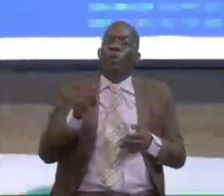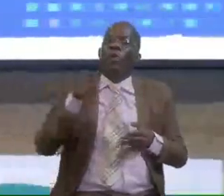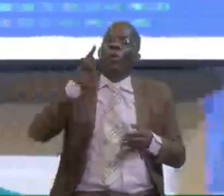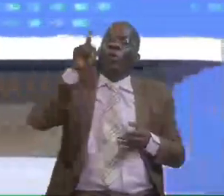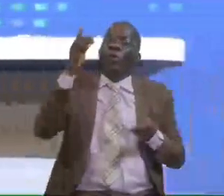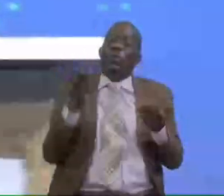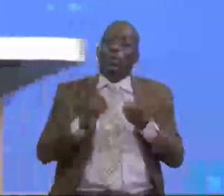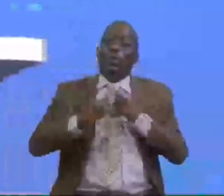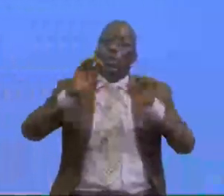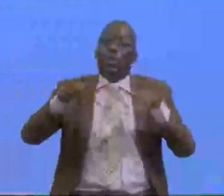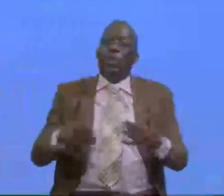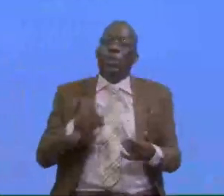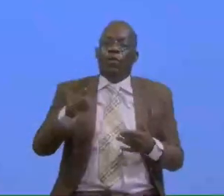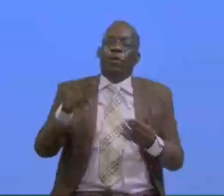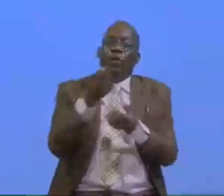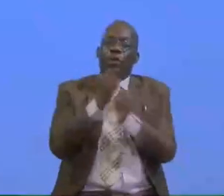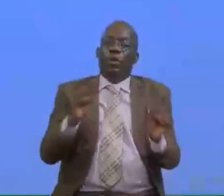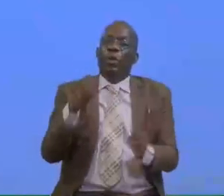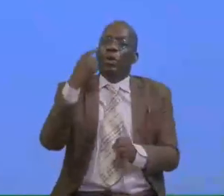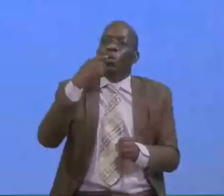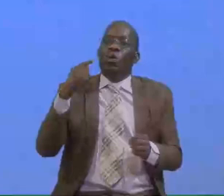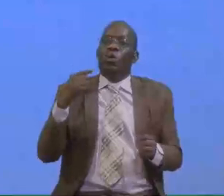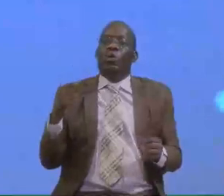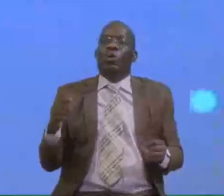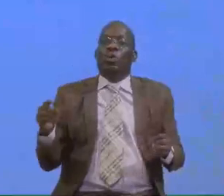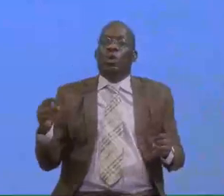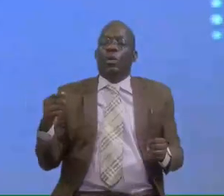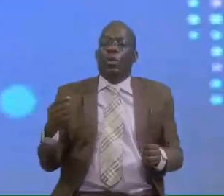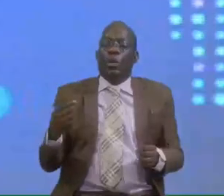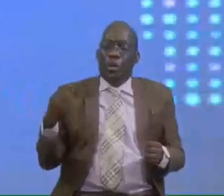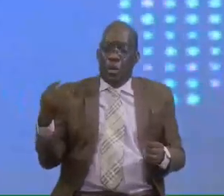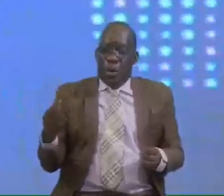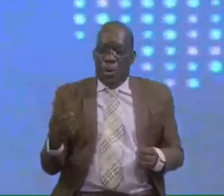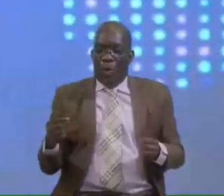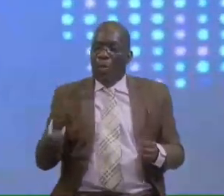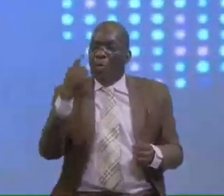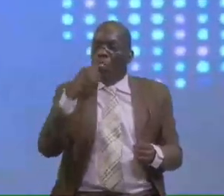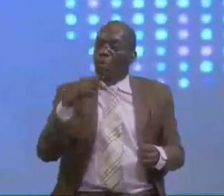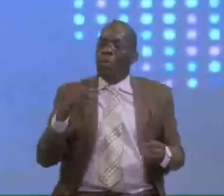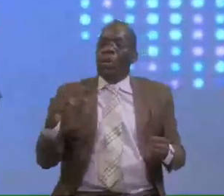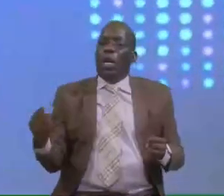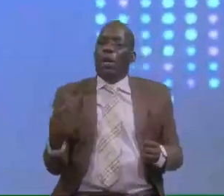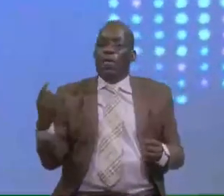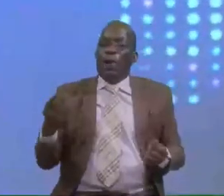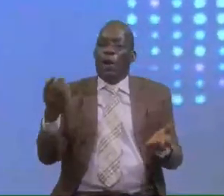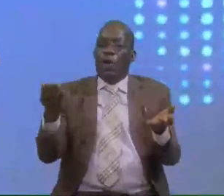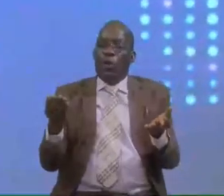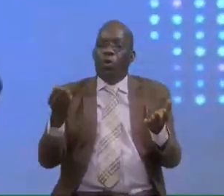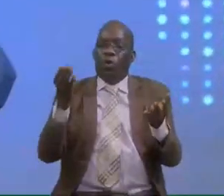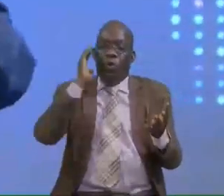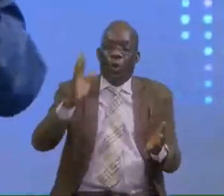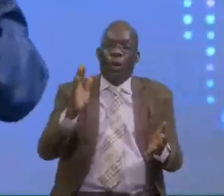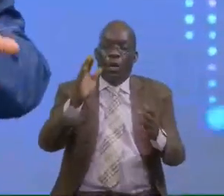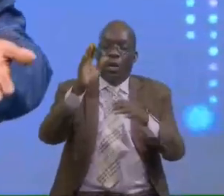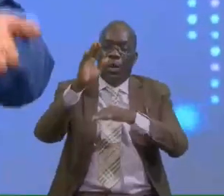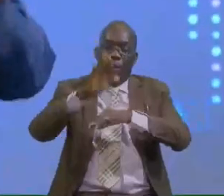salut. Et quiconque invoquera le nom du Seigneur